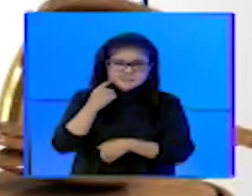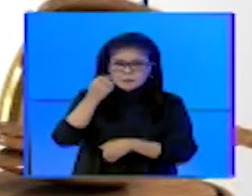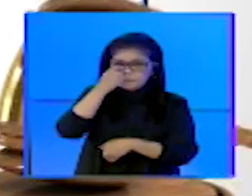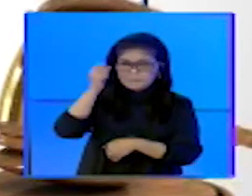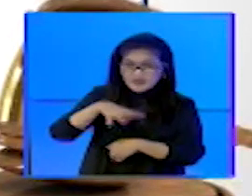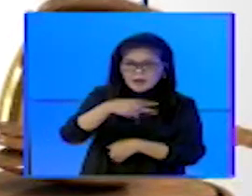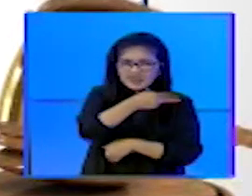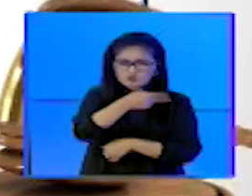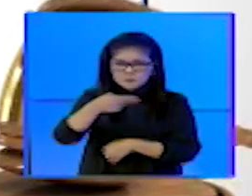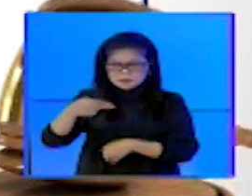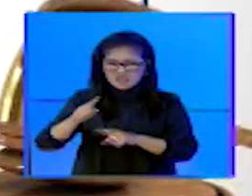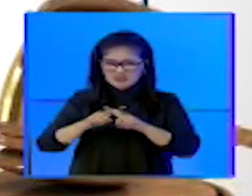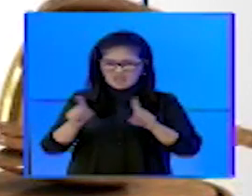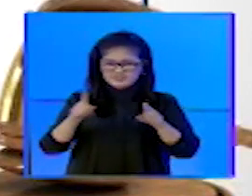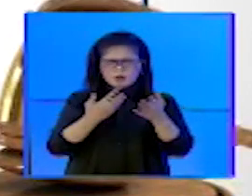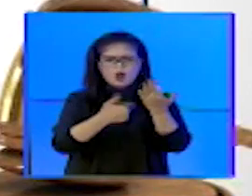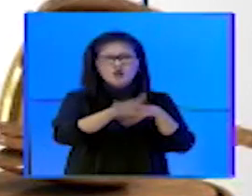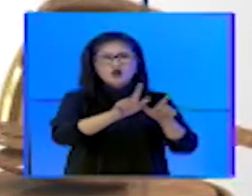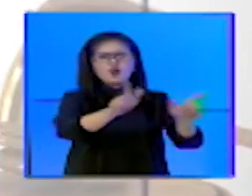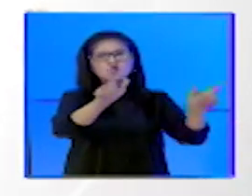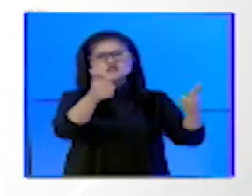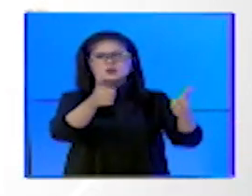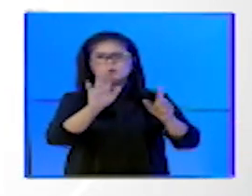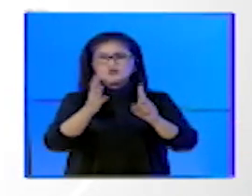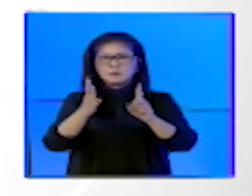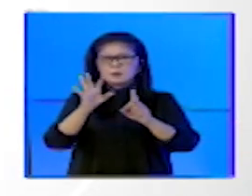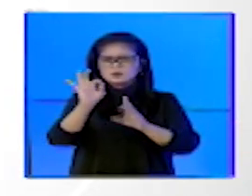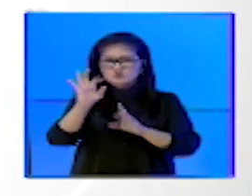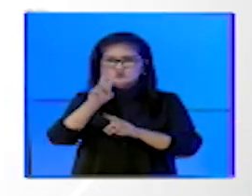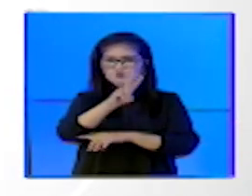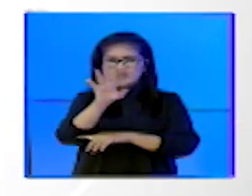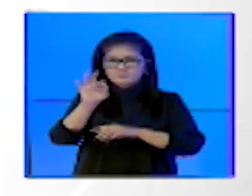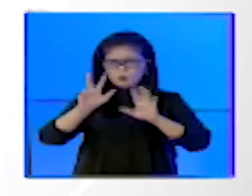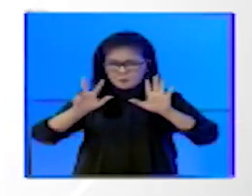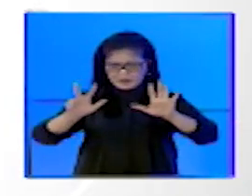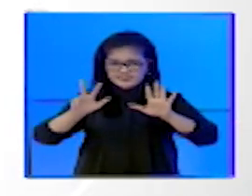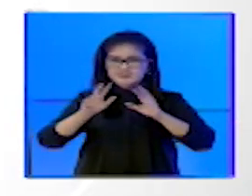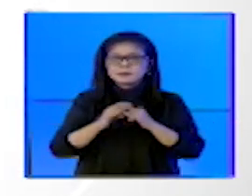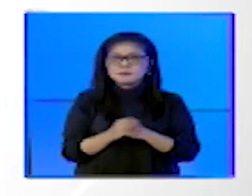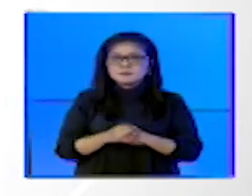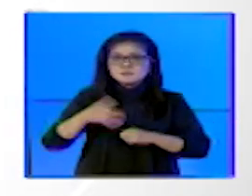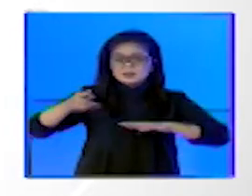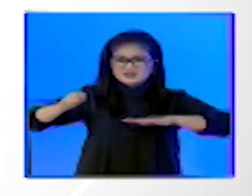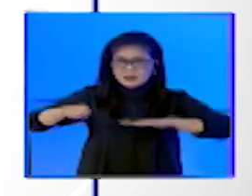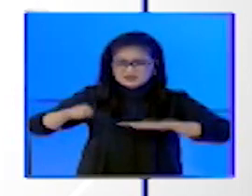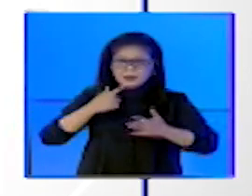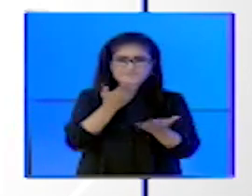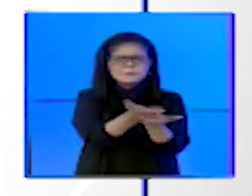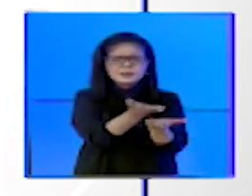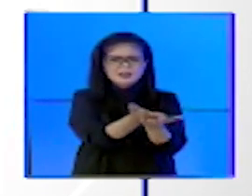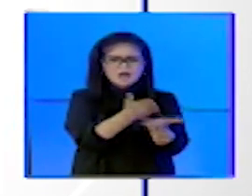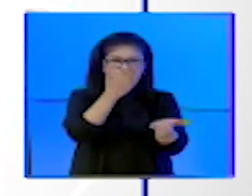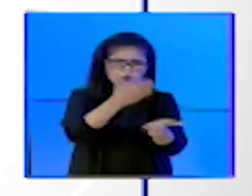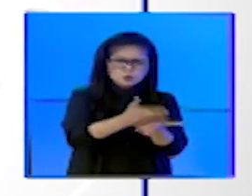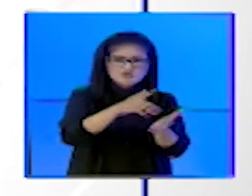hukum. 15 Oktober 2008 jaksa mengajukan peninjauan kembali terhadap putusan kasasi MA dengan terdakwa